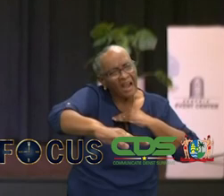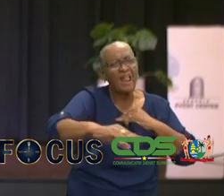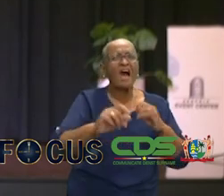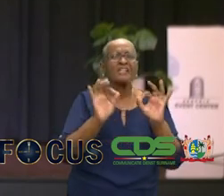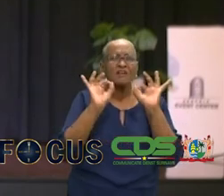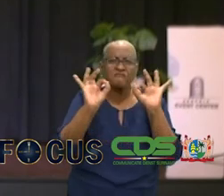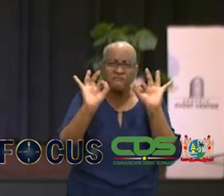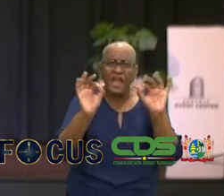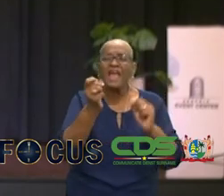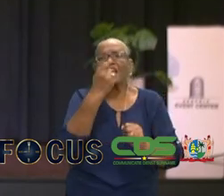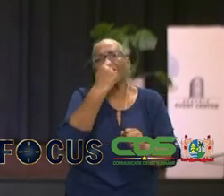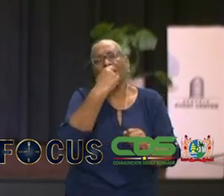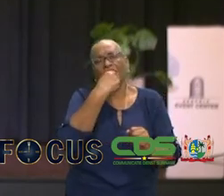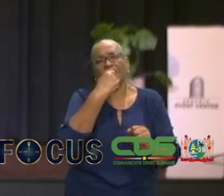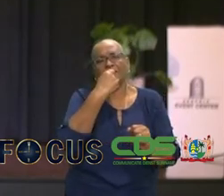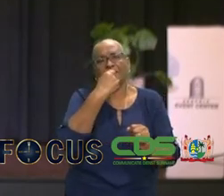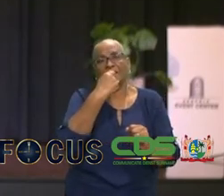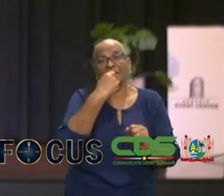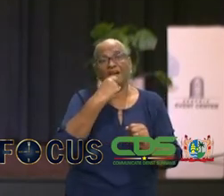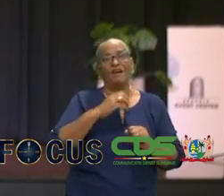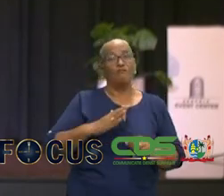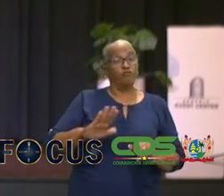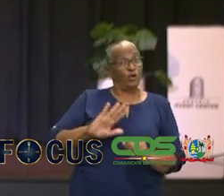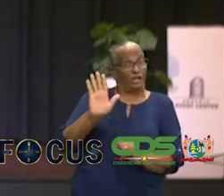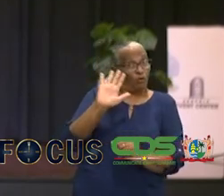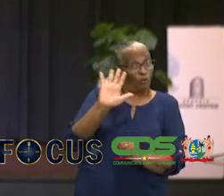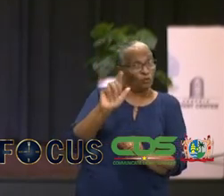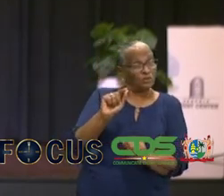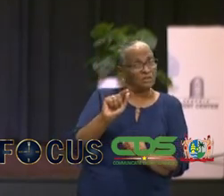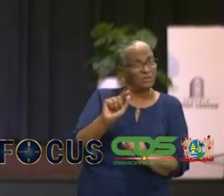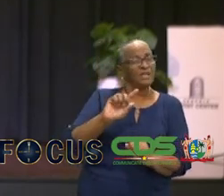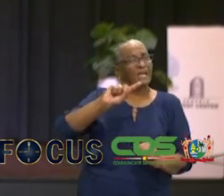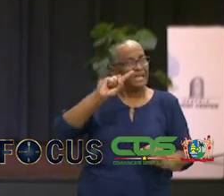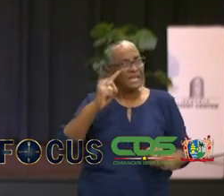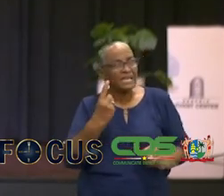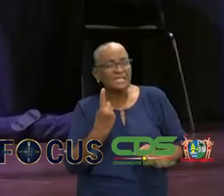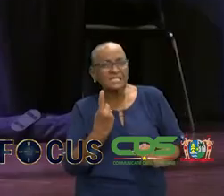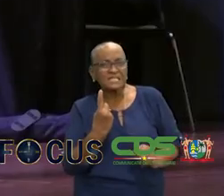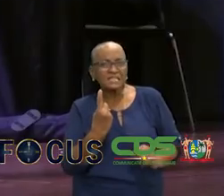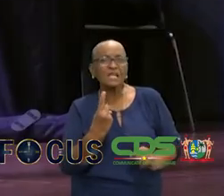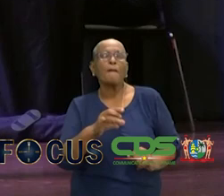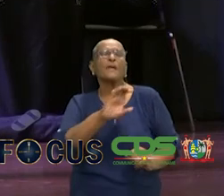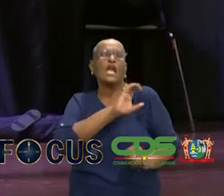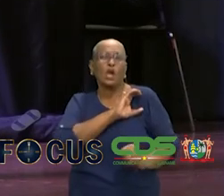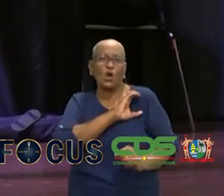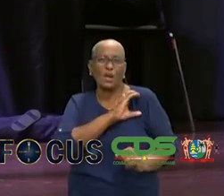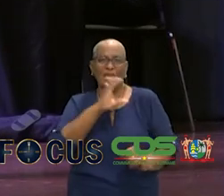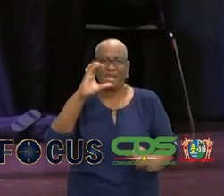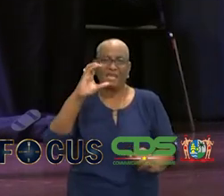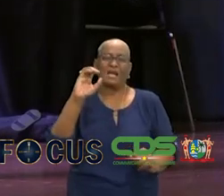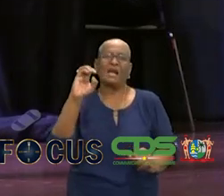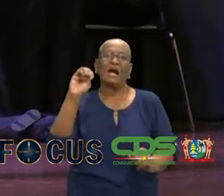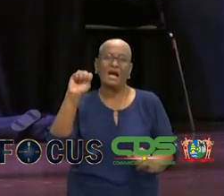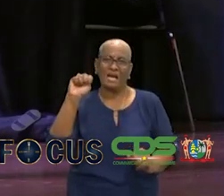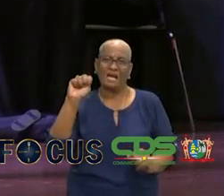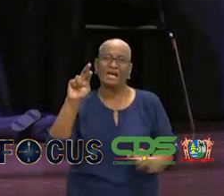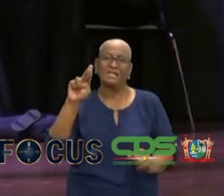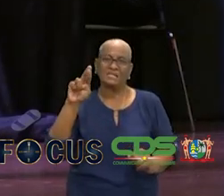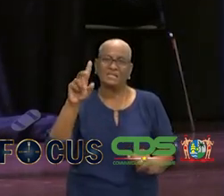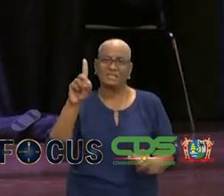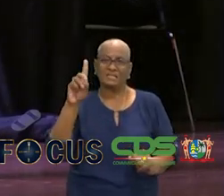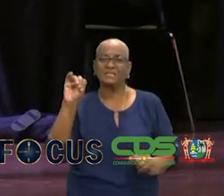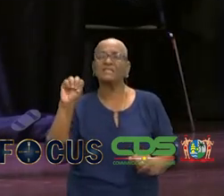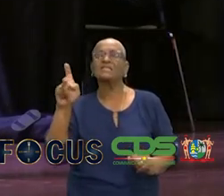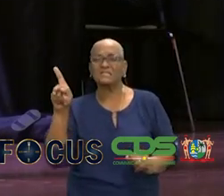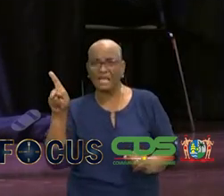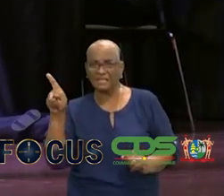ik wil niet zeggen dat tegen de wet is, omdat niet iedereen weet wat tegen de wet is. Dus als het volgens jou niet goed is in